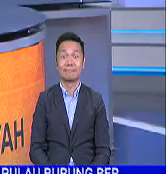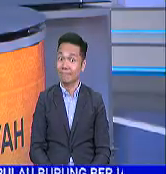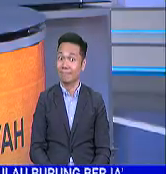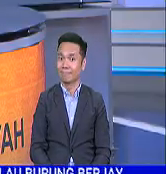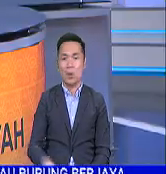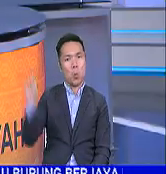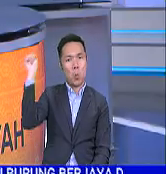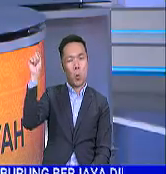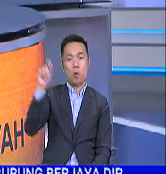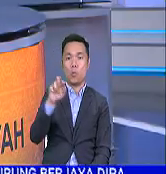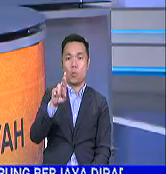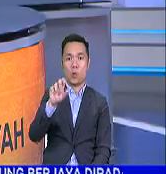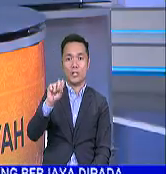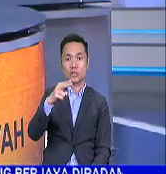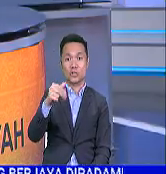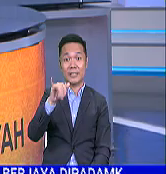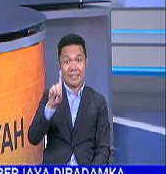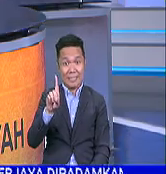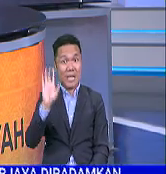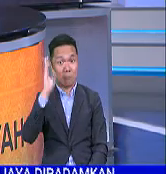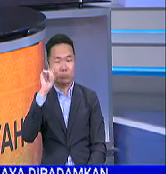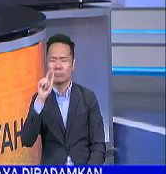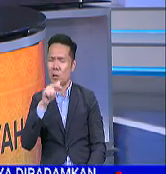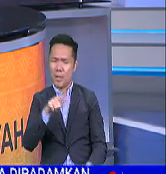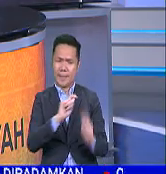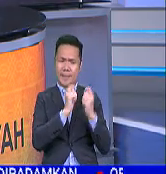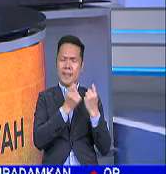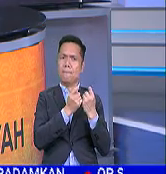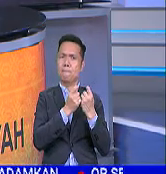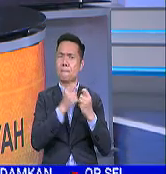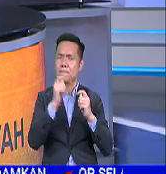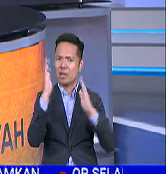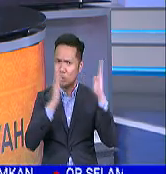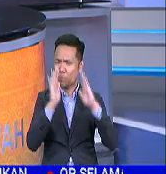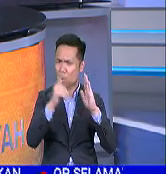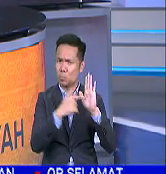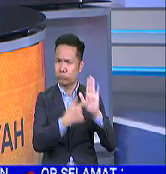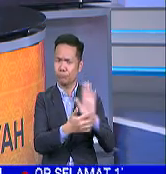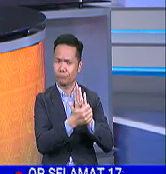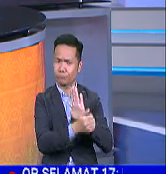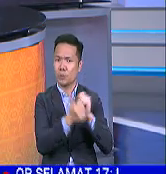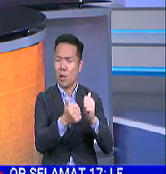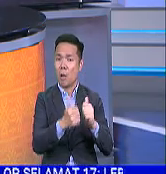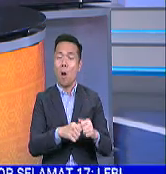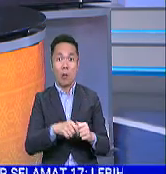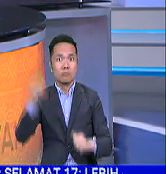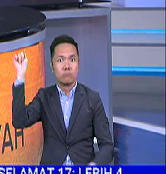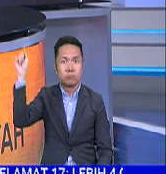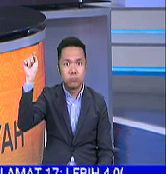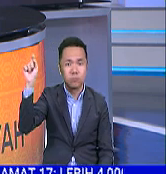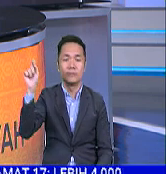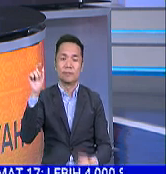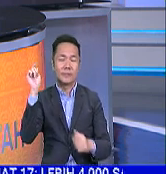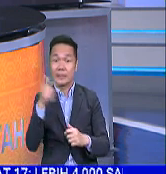Legenda badminton Dato' Rashid Siddiq berharap barisan pemain negara mampu menampilkan prestasi terbaik sekaligus memberi cabaran sengit dalam